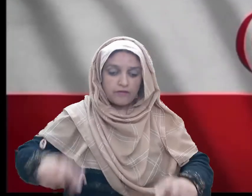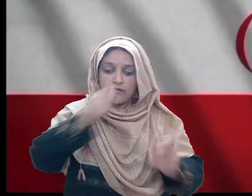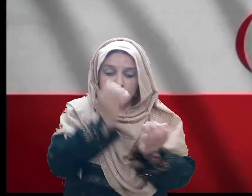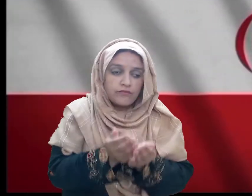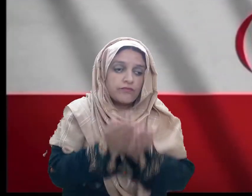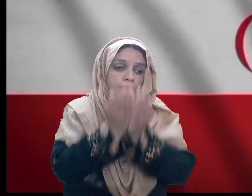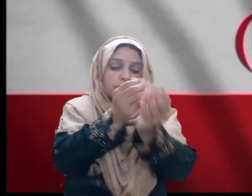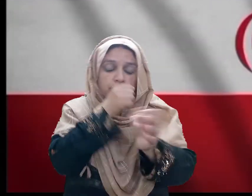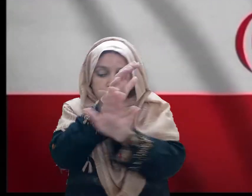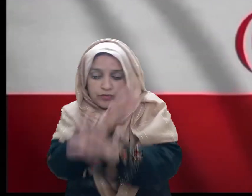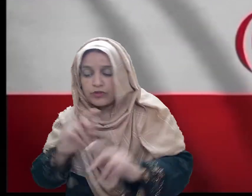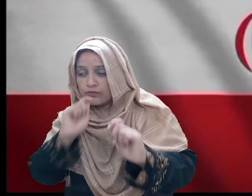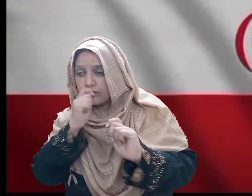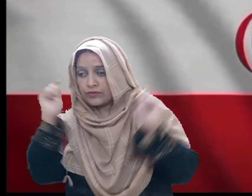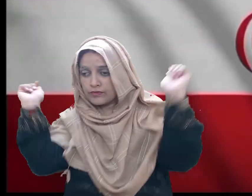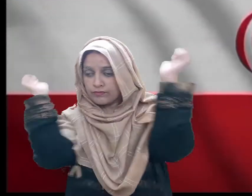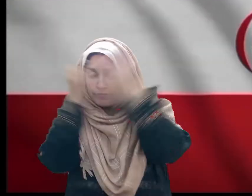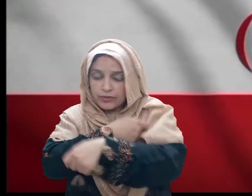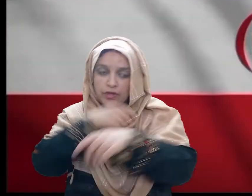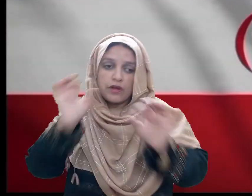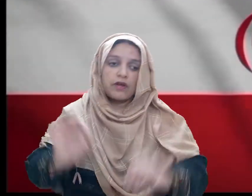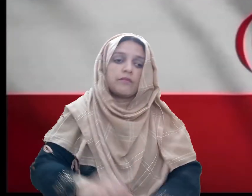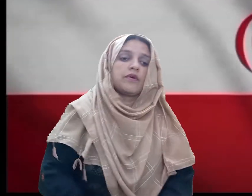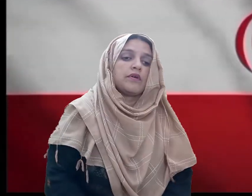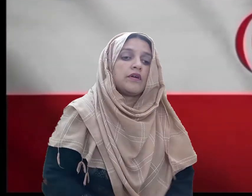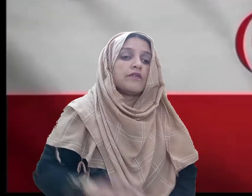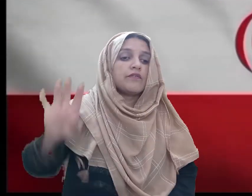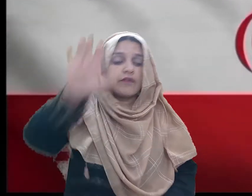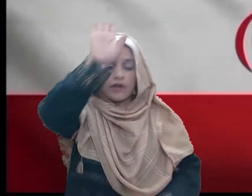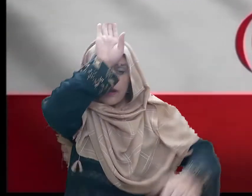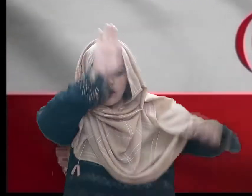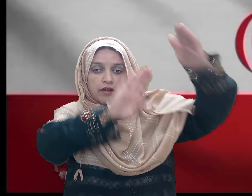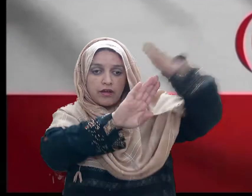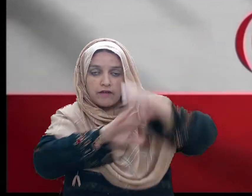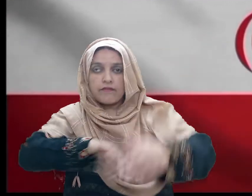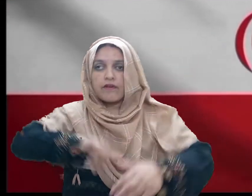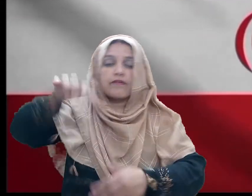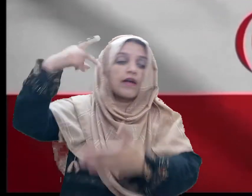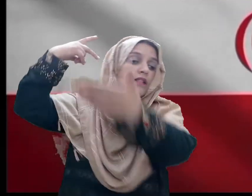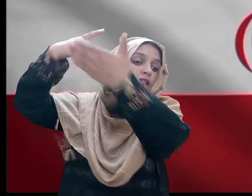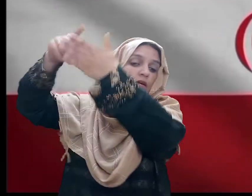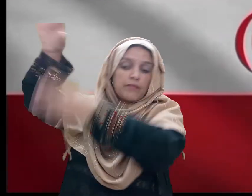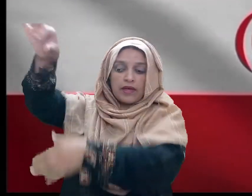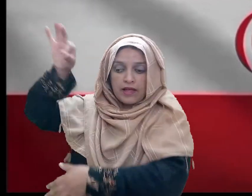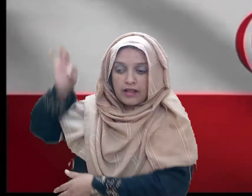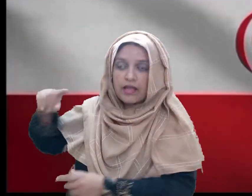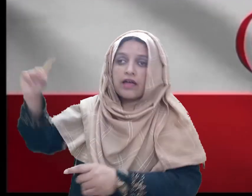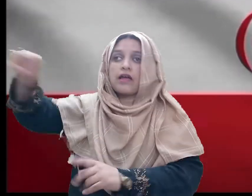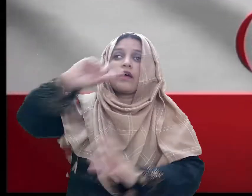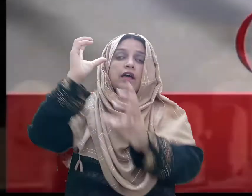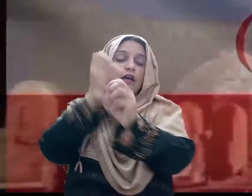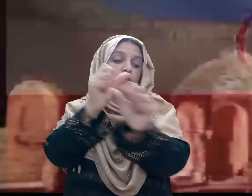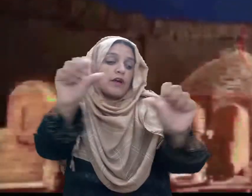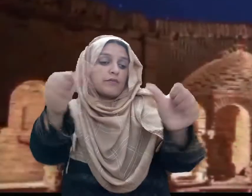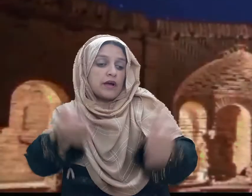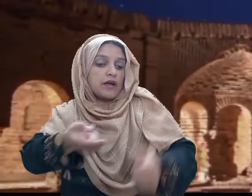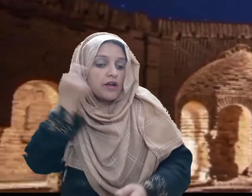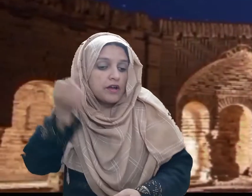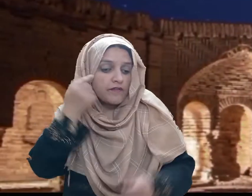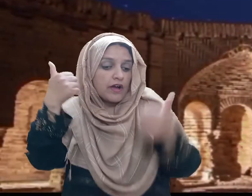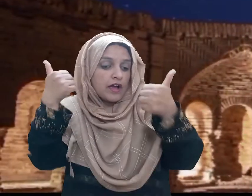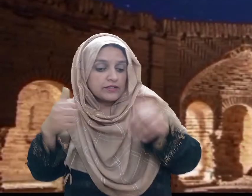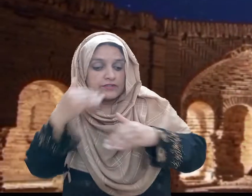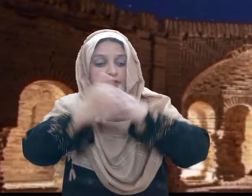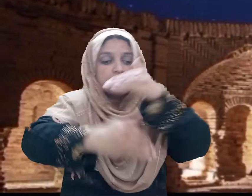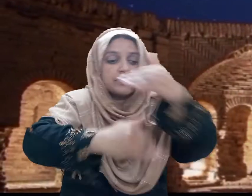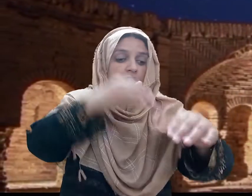ہیں۔ نمبر 4، ایران۔ اسلامی جمہوریہ ایران کا سابقہ نام فارس ہے۔ اپنی تہذیب و تمدن کے اعتبار سے ایران 11ویں نمبر